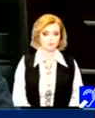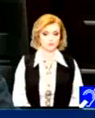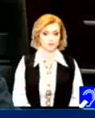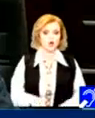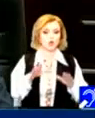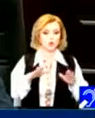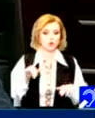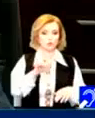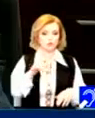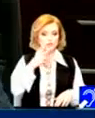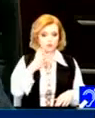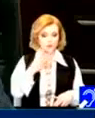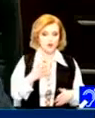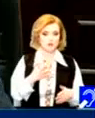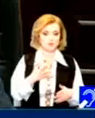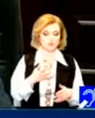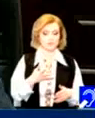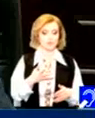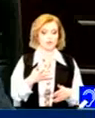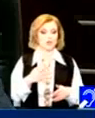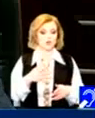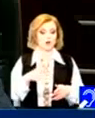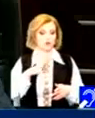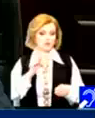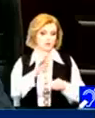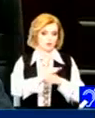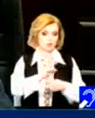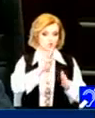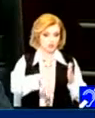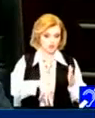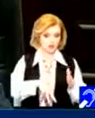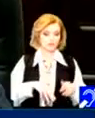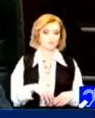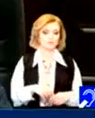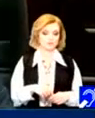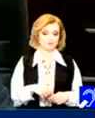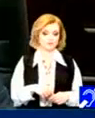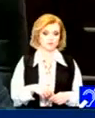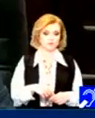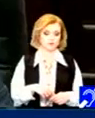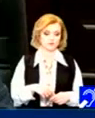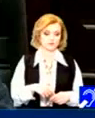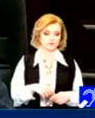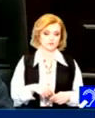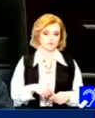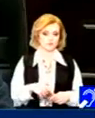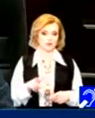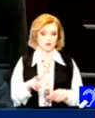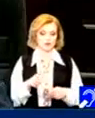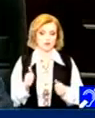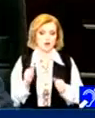în care se fumează în mijloacele de transport public, în mijloacele de transport private, în care se află minori sub acoperișul stațiilor